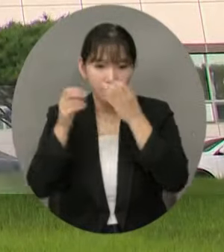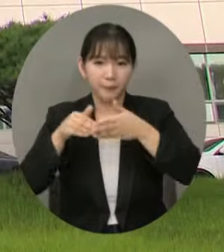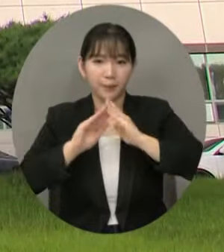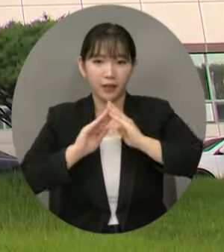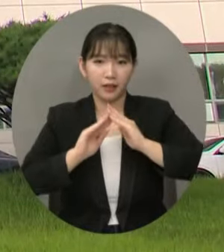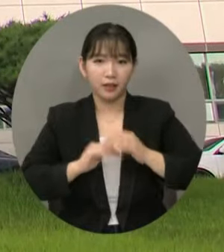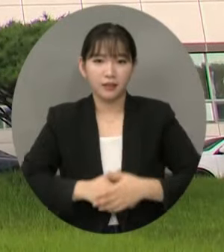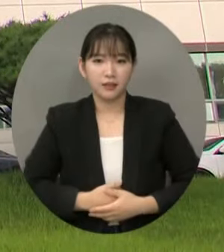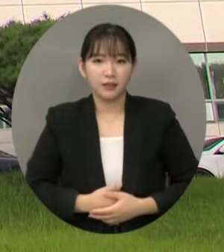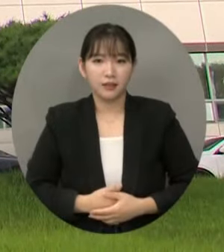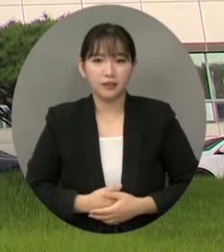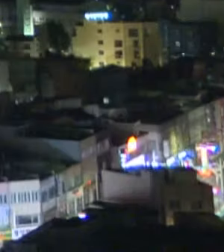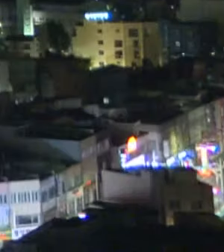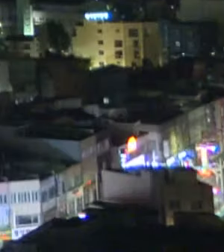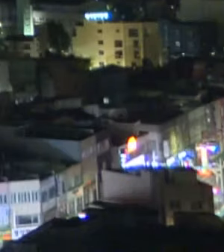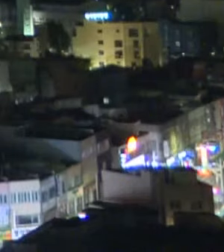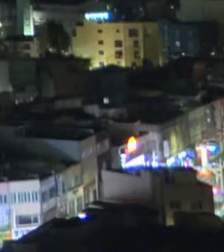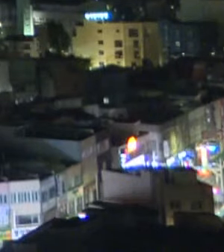신설했습니다.